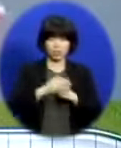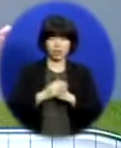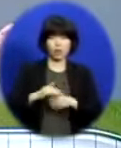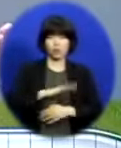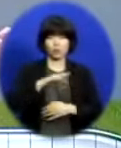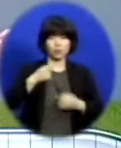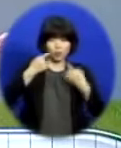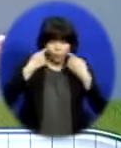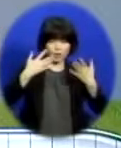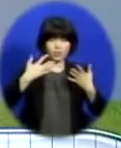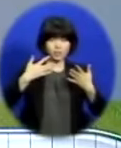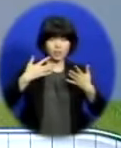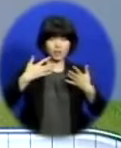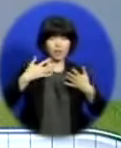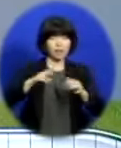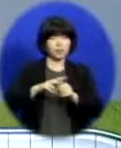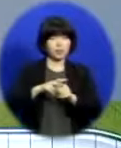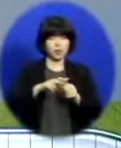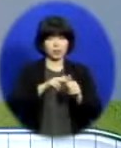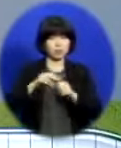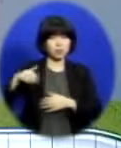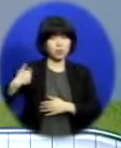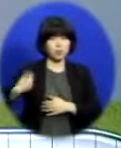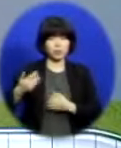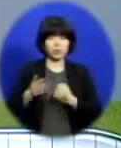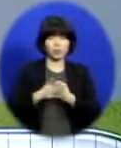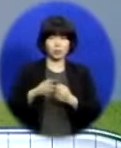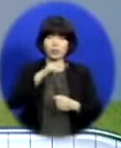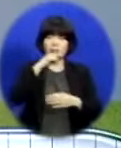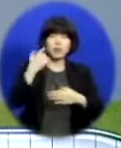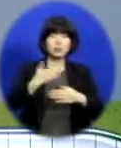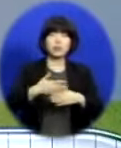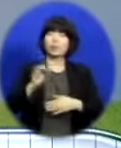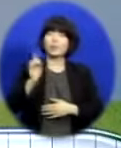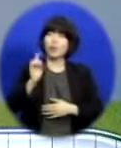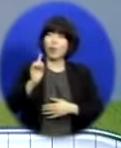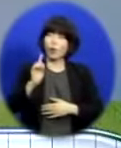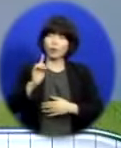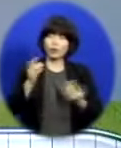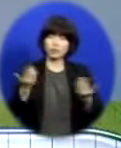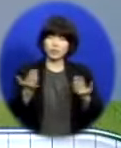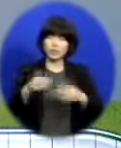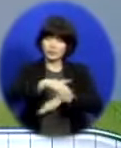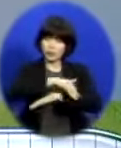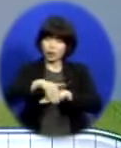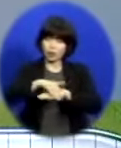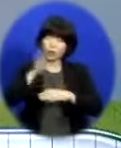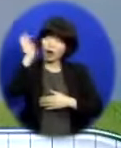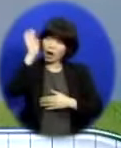정보를 알수 알지 못하기 때문에 북한이 도대체 어떤 일을 하고 있으며 앞으로 어떤 일이